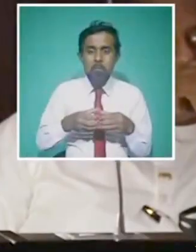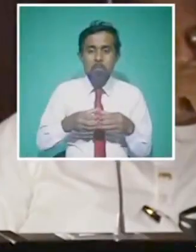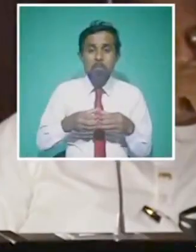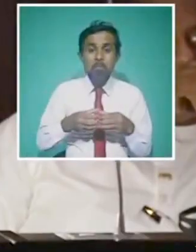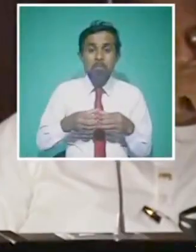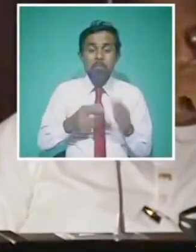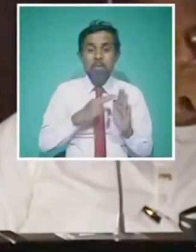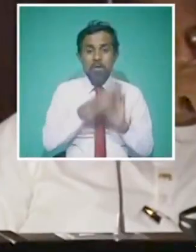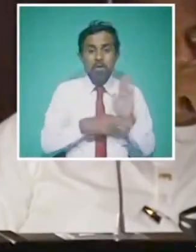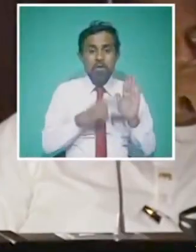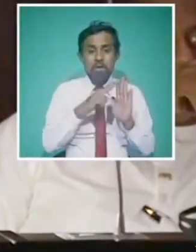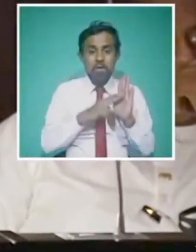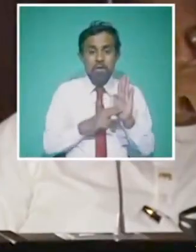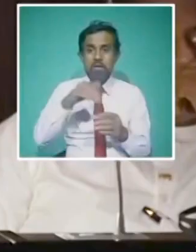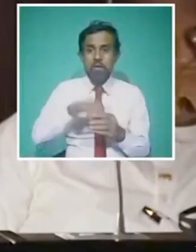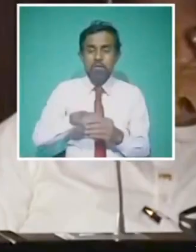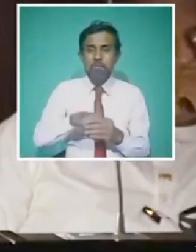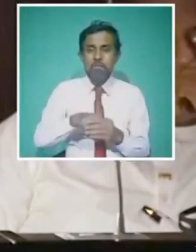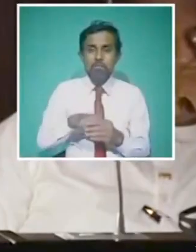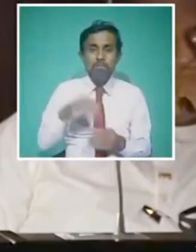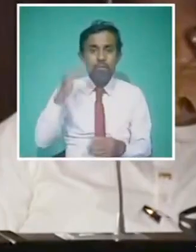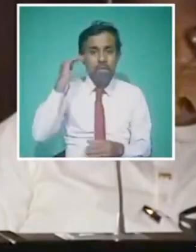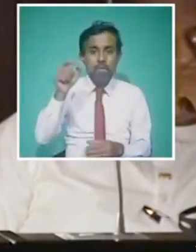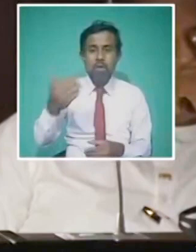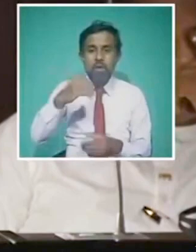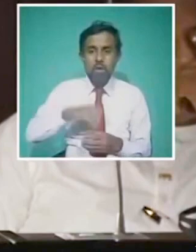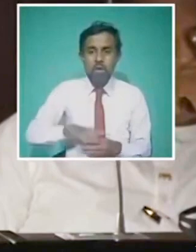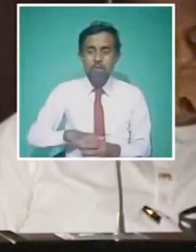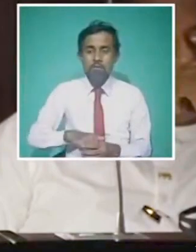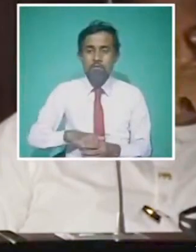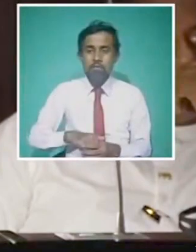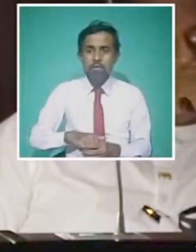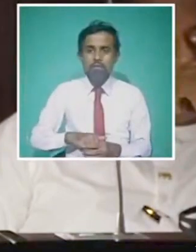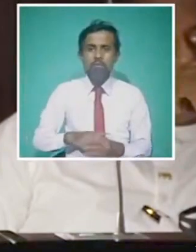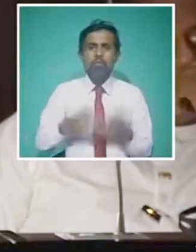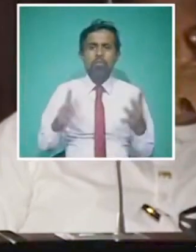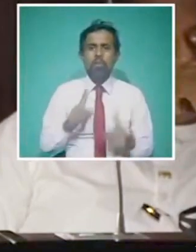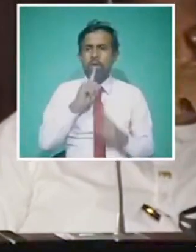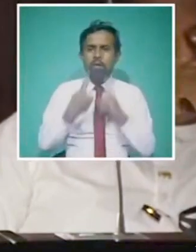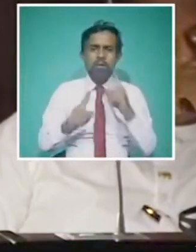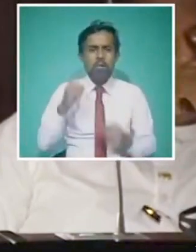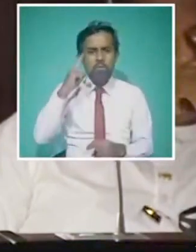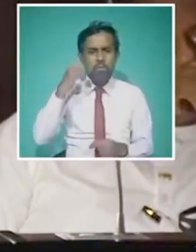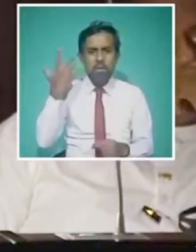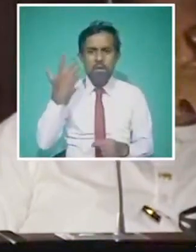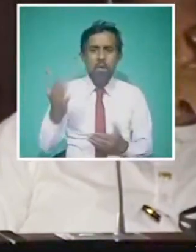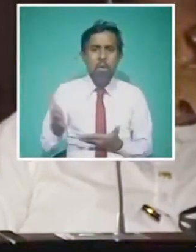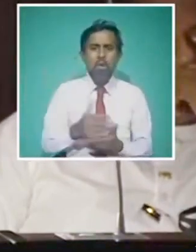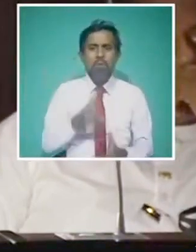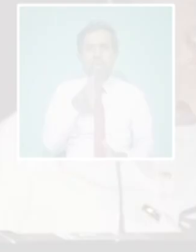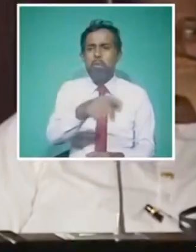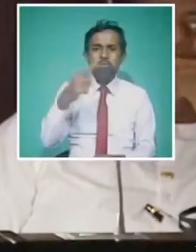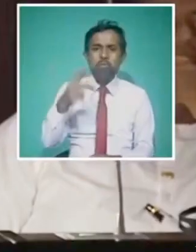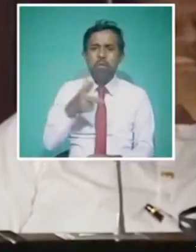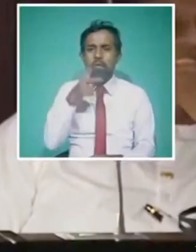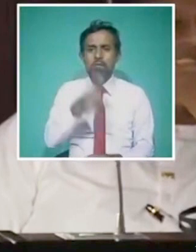ලැයිස්තුව හරහා මන්ත්‍රීකමට පත් වෙච්ච එතුමිය ඇවිල්ලා මෙතන මොනා කියනවද කියලා අපිට තේරුන්නේ නැහැ. ඉන්න හැම එක්කෙනාටම බැන වෙන බැනගෙන